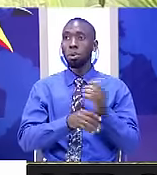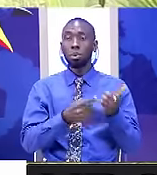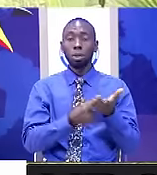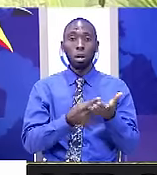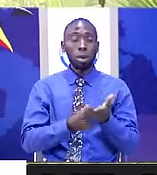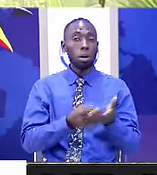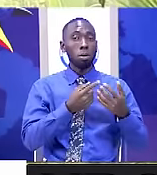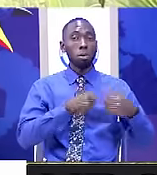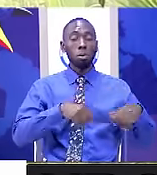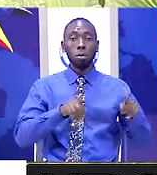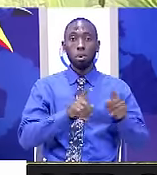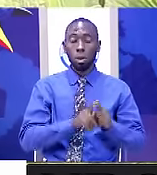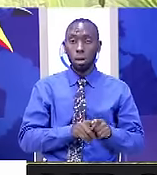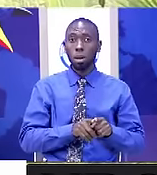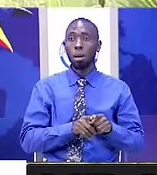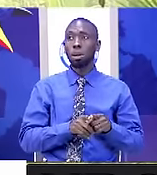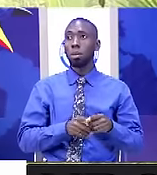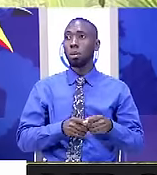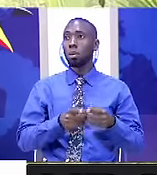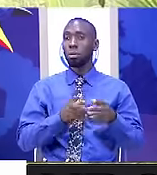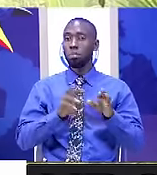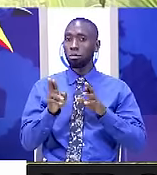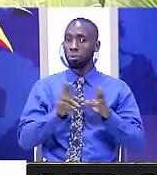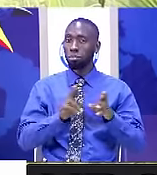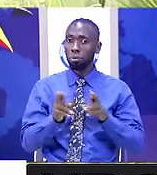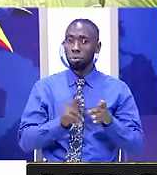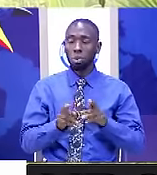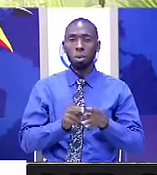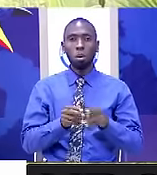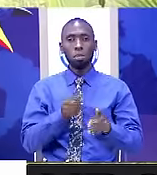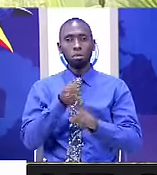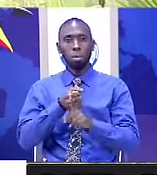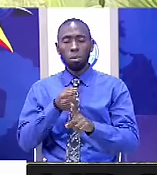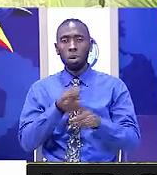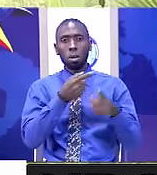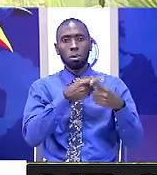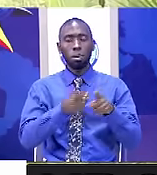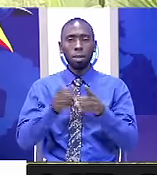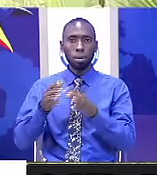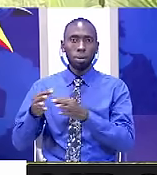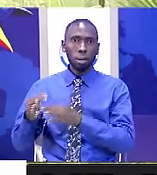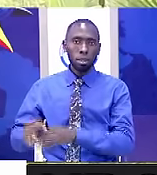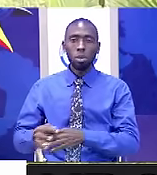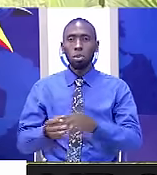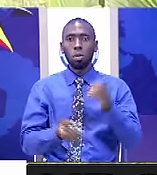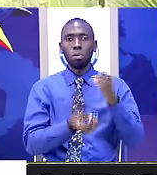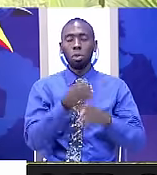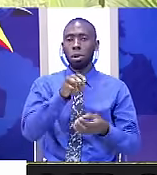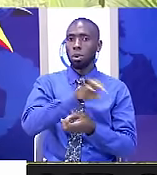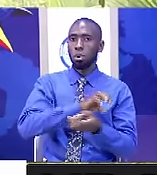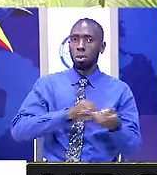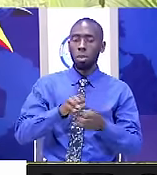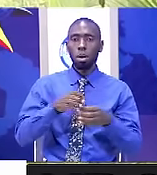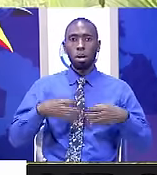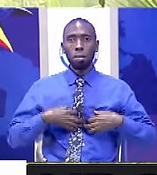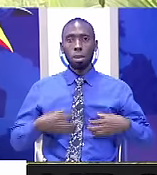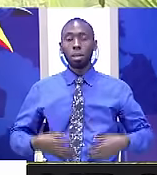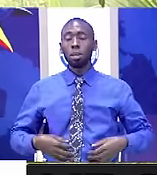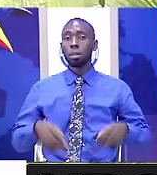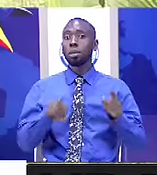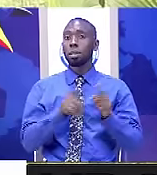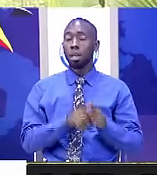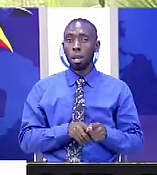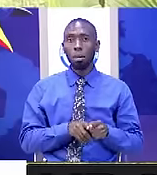mu mirimu mingi nnyo egivujjiriddwamu okulaba nga gyongera ku byenfuna eby'abamagye kw'ossa n'abantu ba bulijjo.